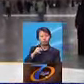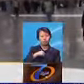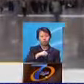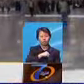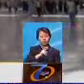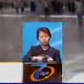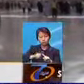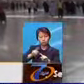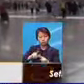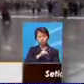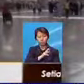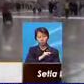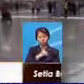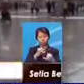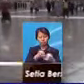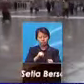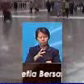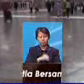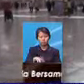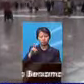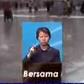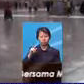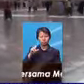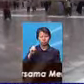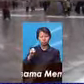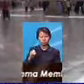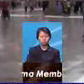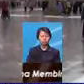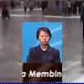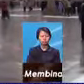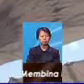daripada pelbagai kementerian, jabatan serta badan bukan kerajaan NGO.